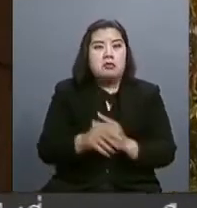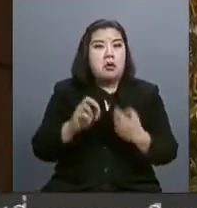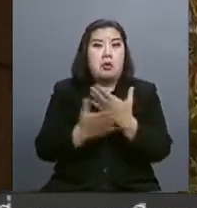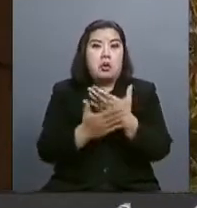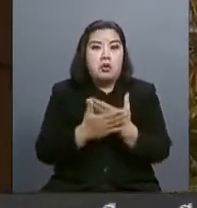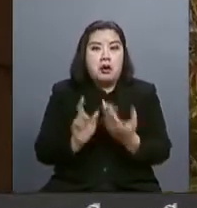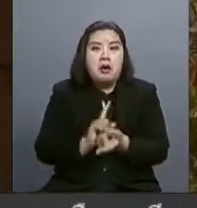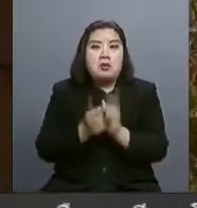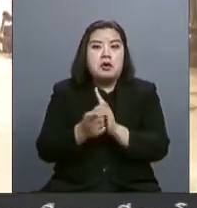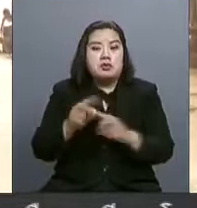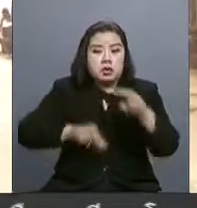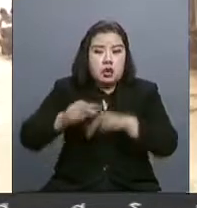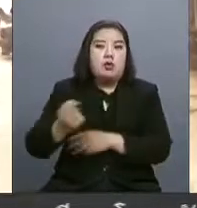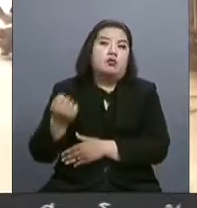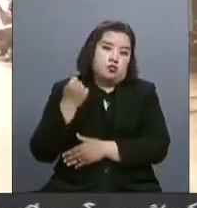บความมั่นคง